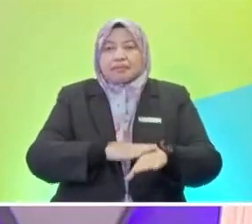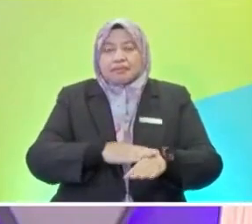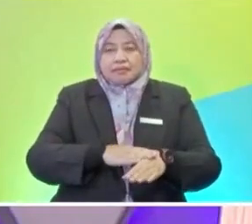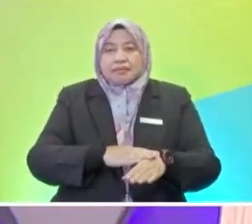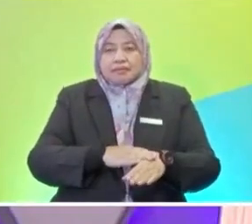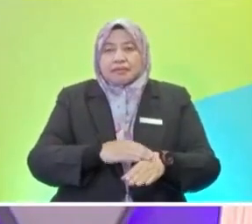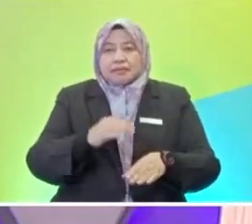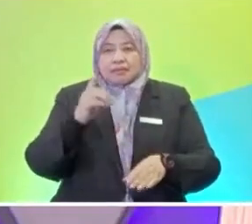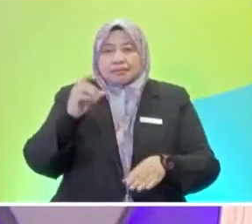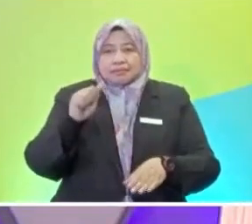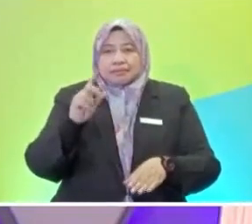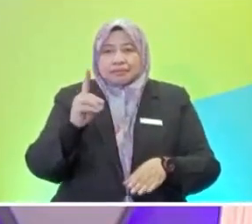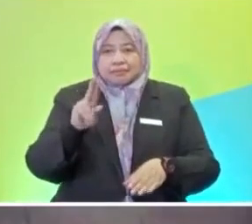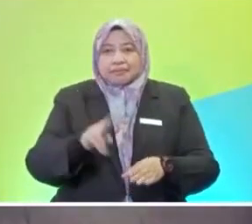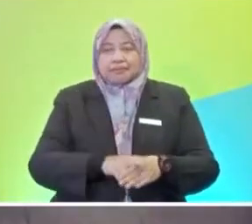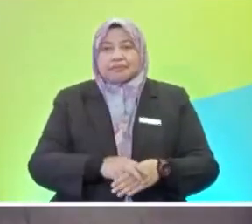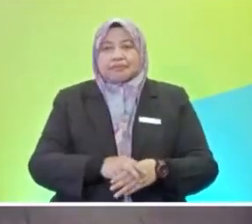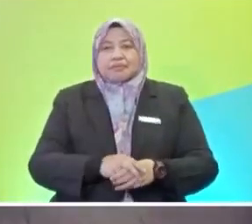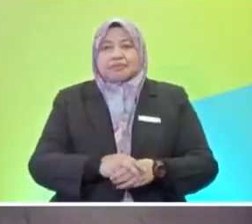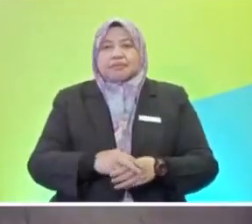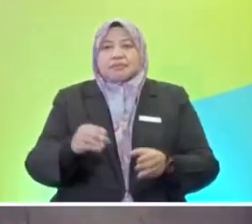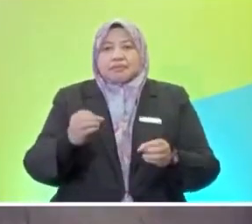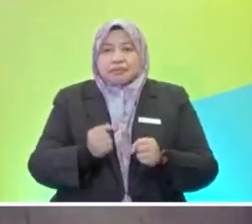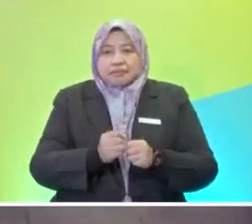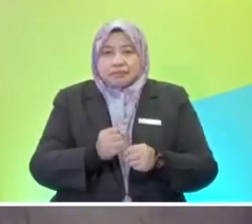Nah kita tanya kawan-kawan kita dalam Thailand